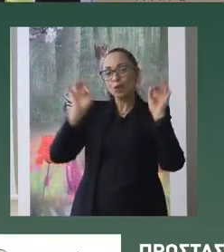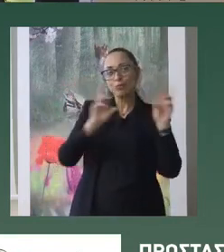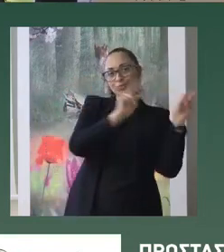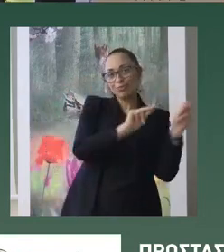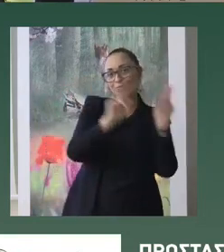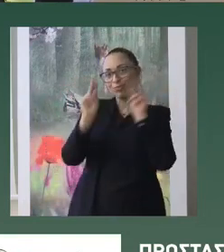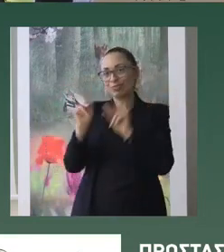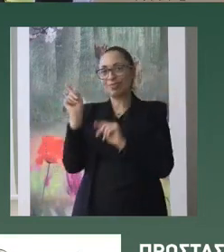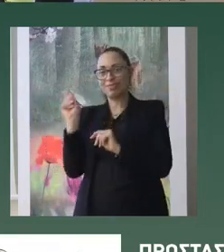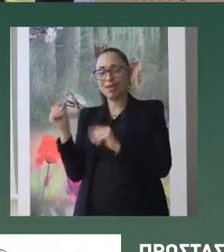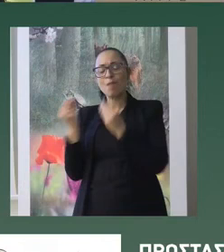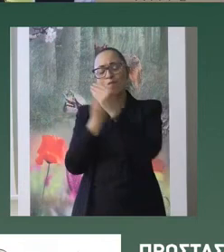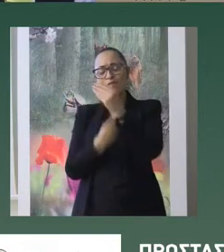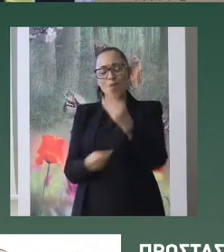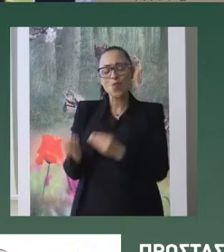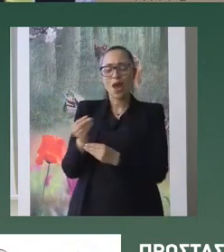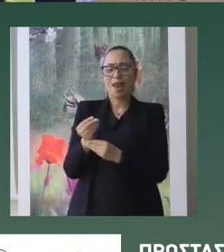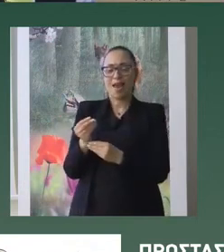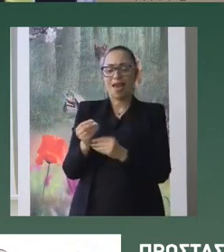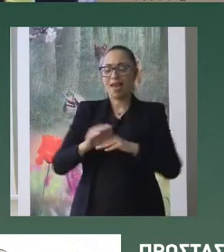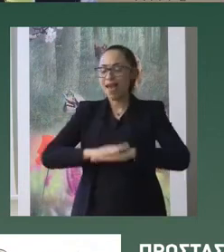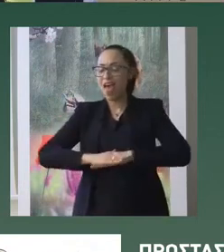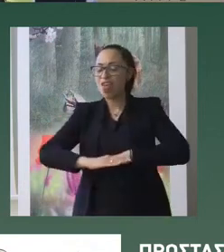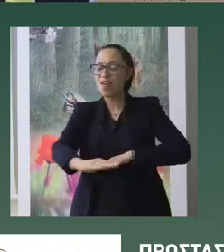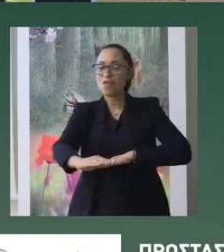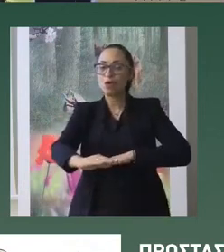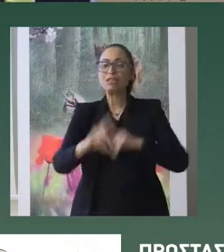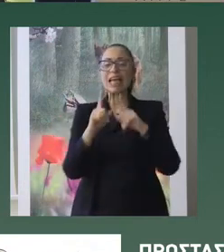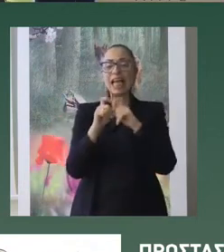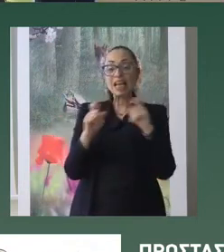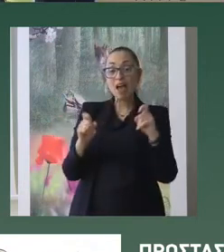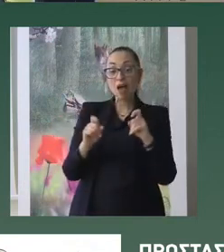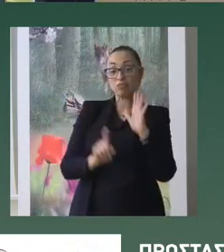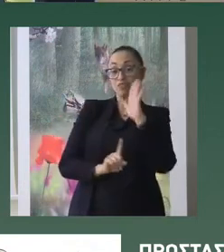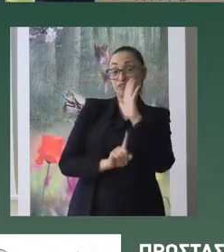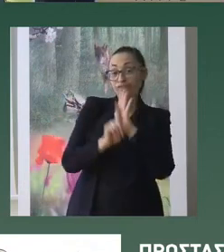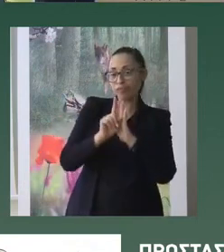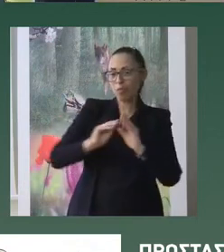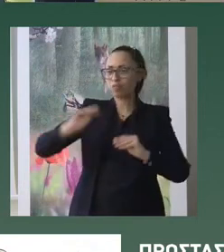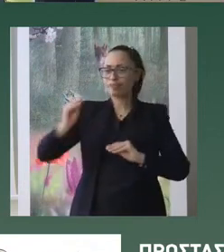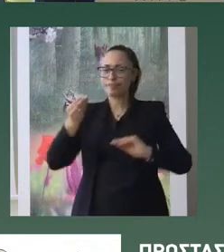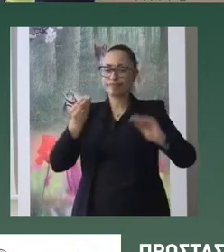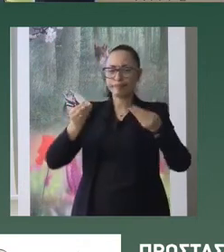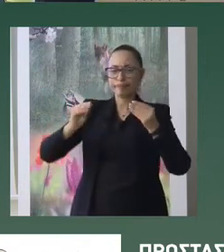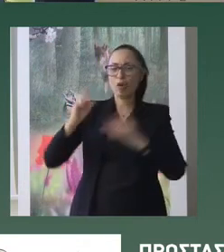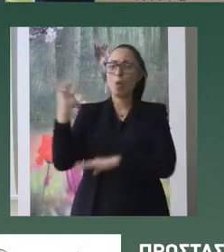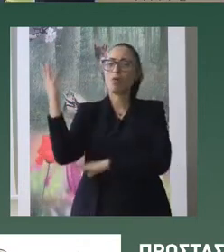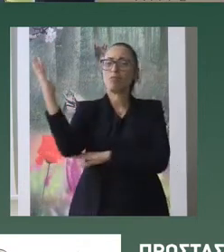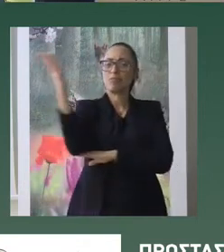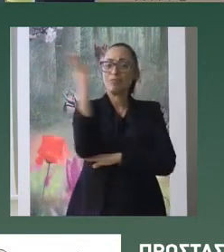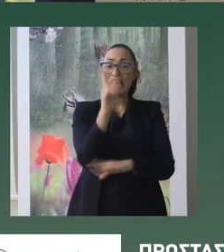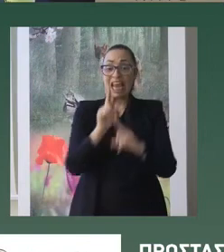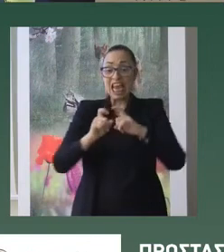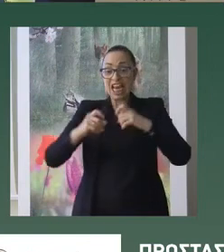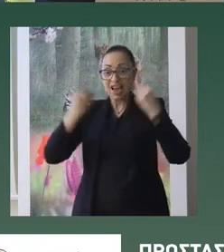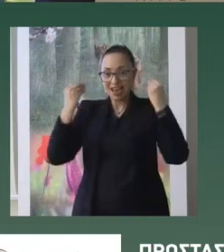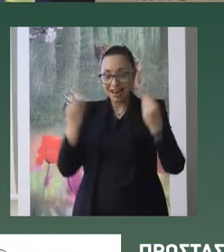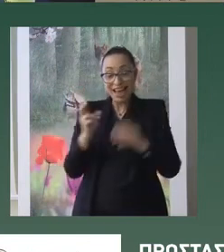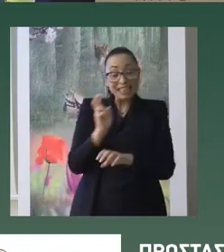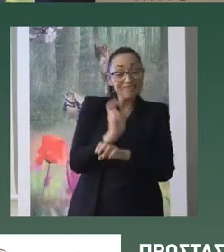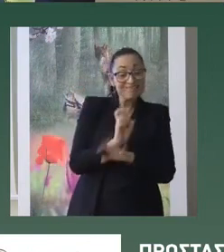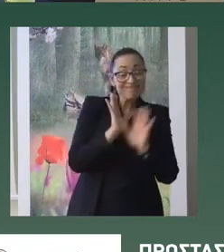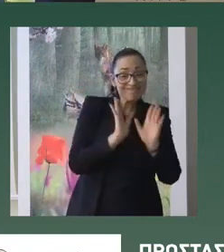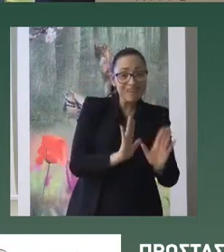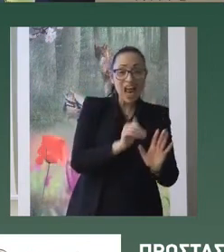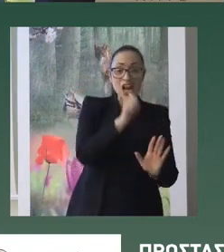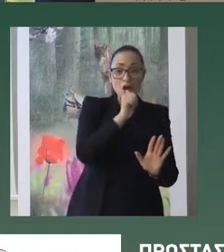Να βάλεις καλύτερα υλικά στο έδαφος, να αυξήσεις το πράσινο, να βάλεις διαπερατά υλικά για να κρατήσεις το νερό, να